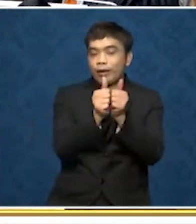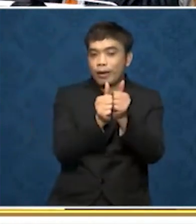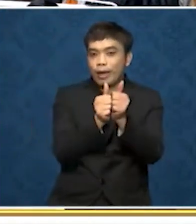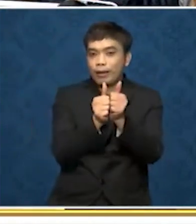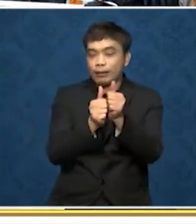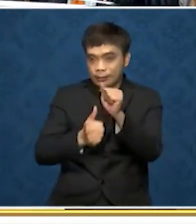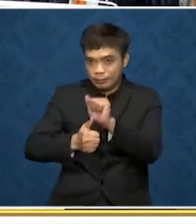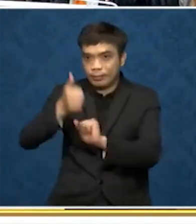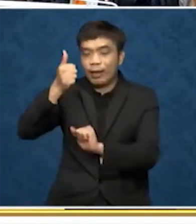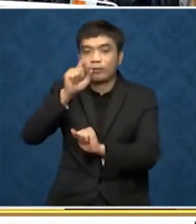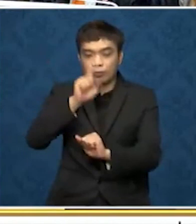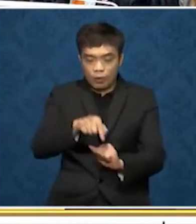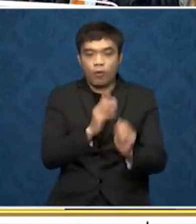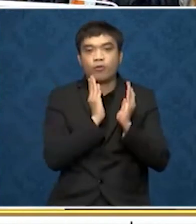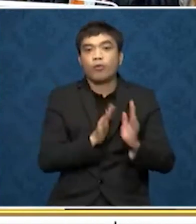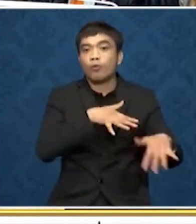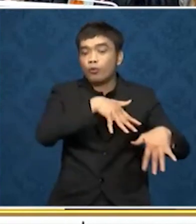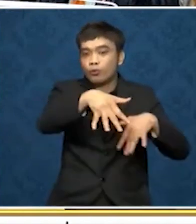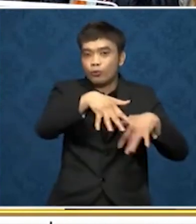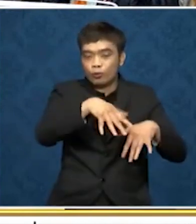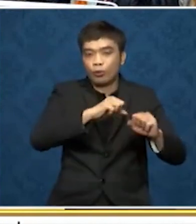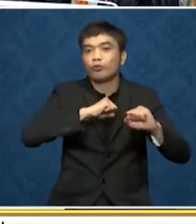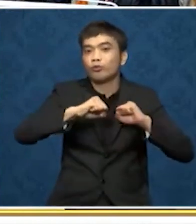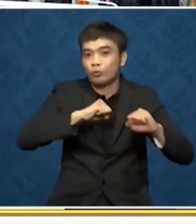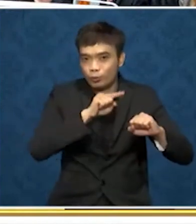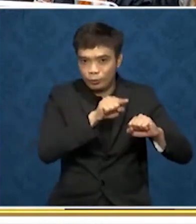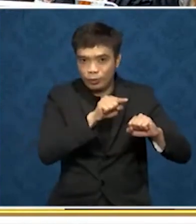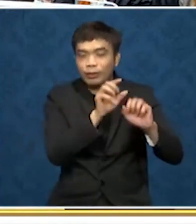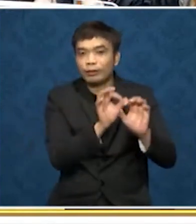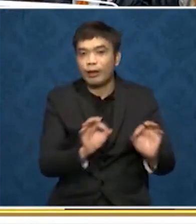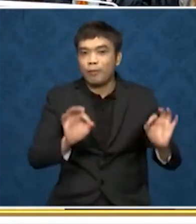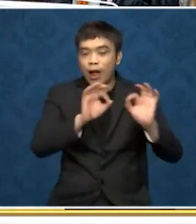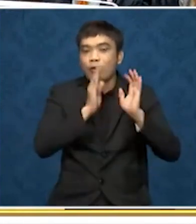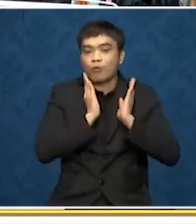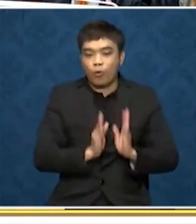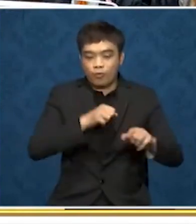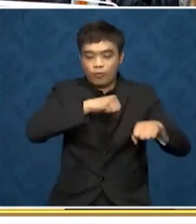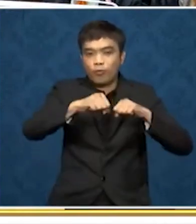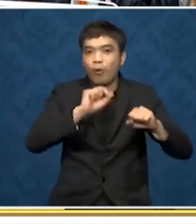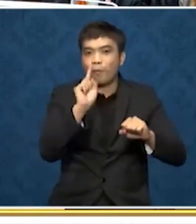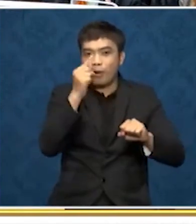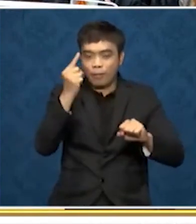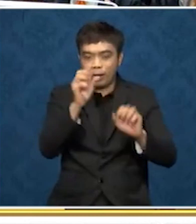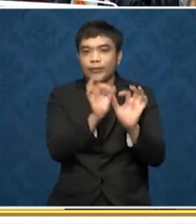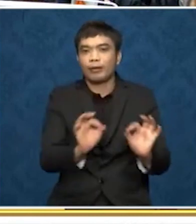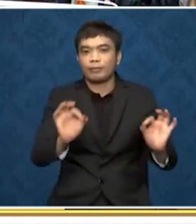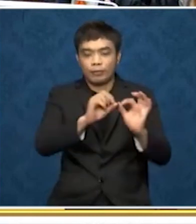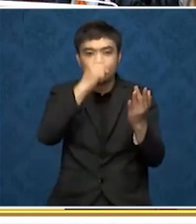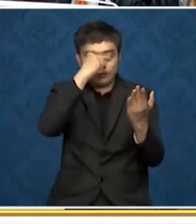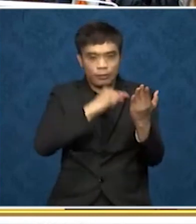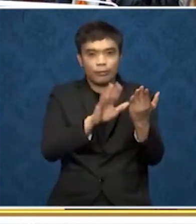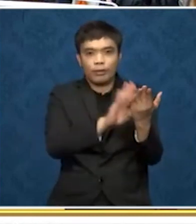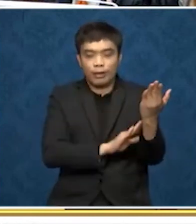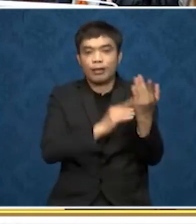เยาวชนที่จะมาเป็นอนาคตของชาติเยาวชนคนรุ่นใหม่ต้องเป็นกำลังสสคของประเทศนี้แต่